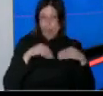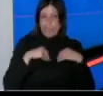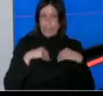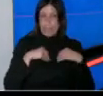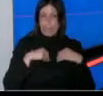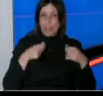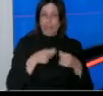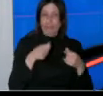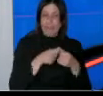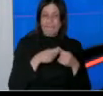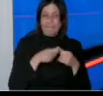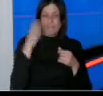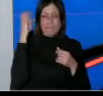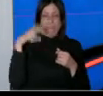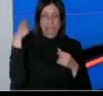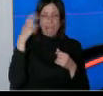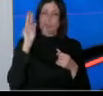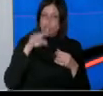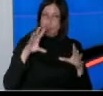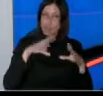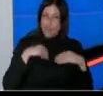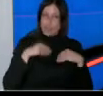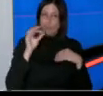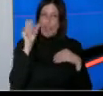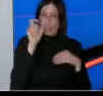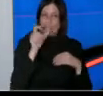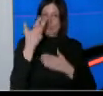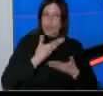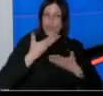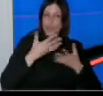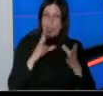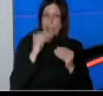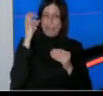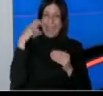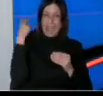לשתף את הערבים? יש מוכנות מטעם האזרחים לשיתוף פעולה עם הערבים?